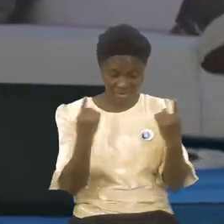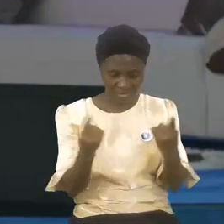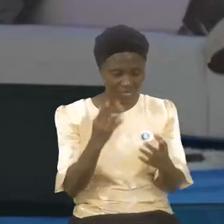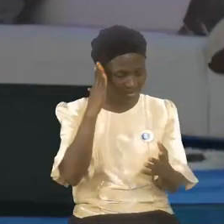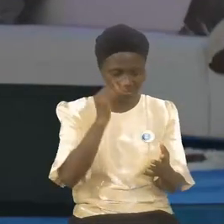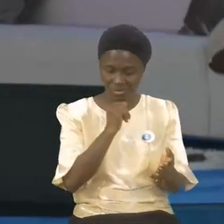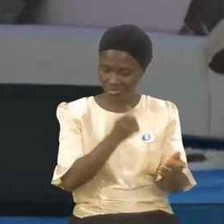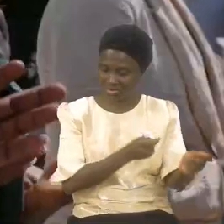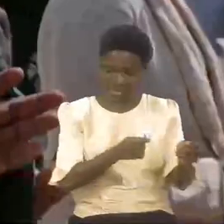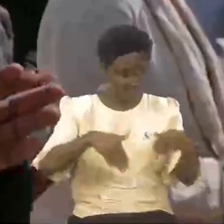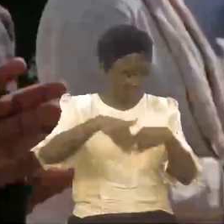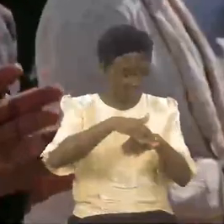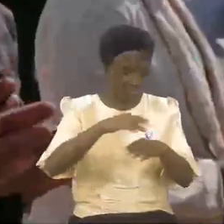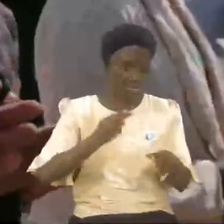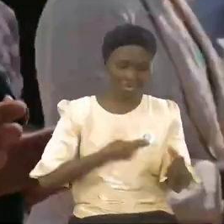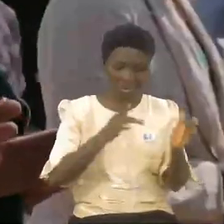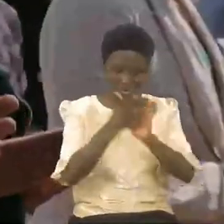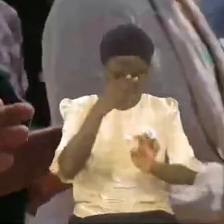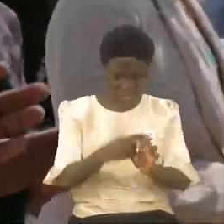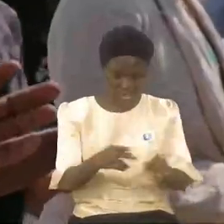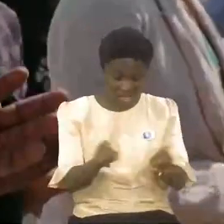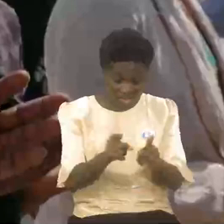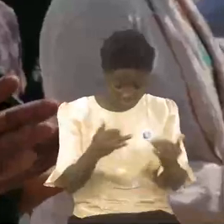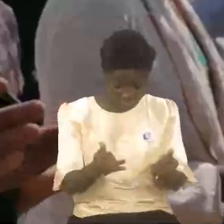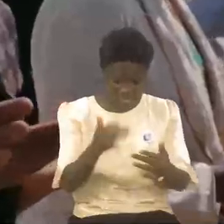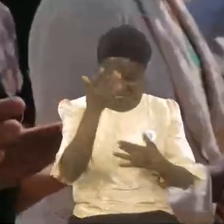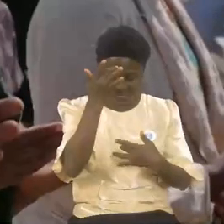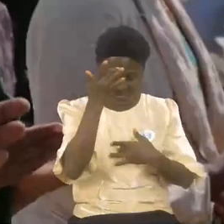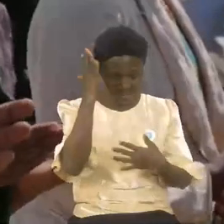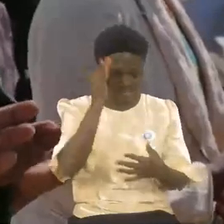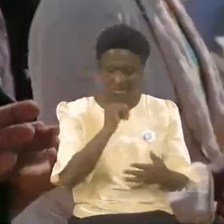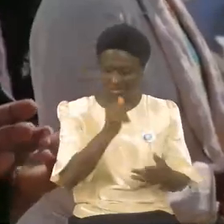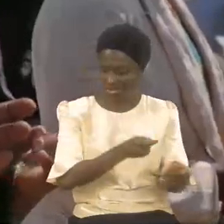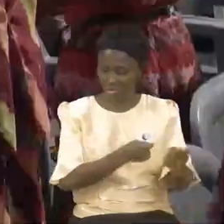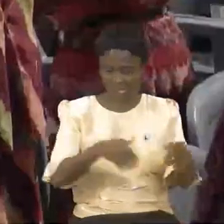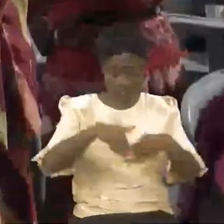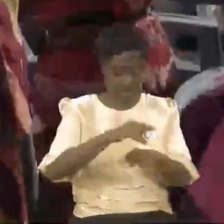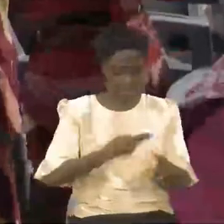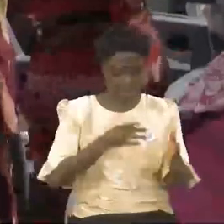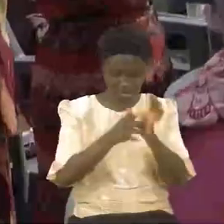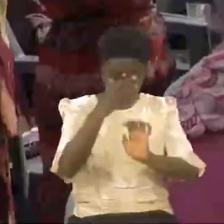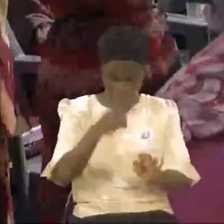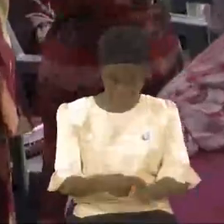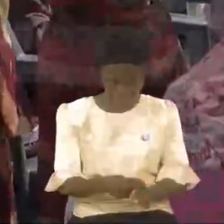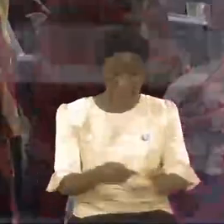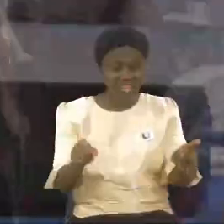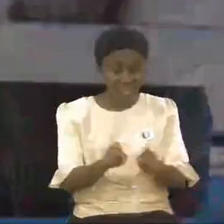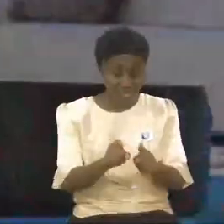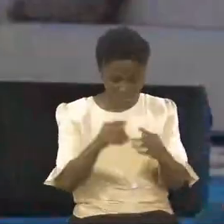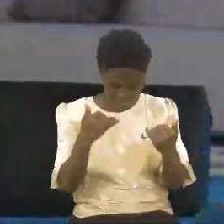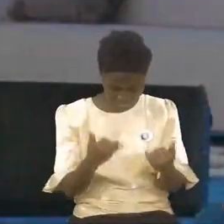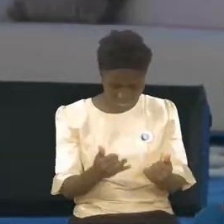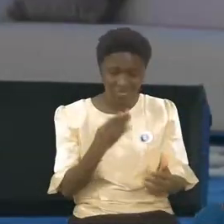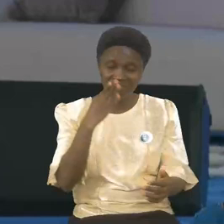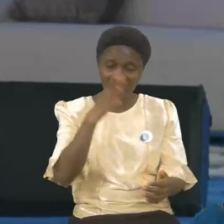nous ne régnera pas sur nous le péché la maladie ne Riera chez nous même maintenant même maintenant